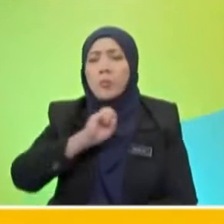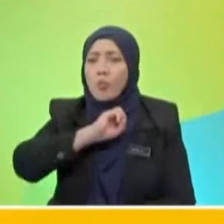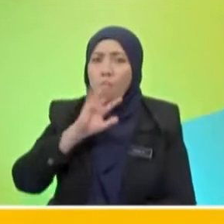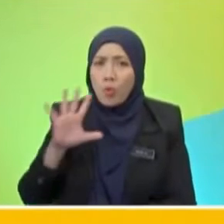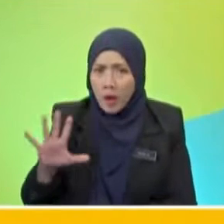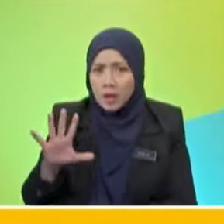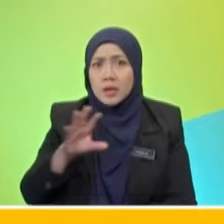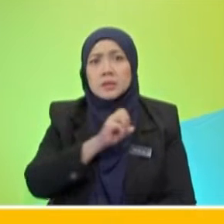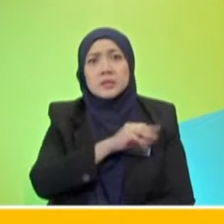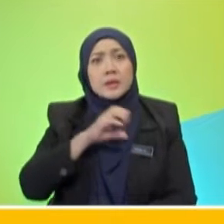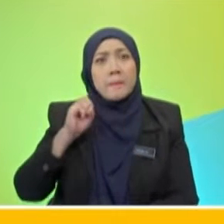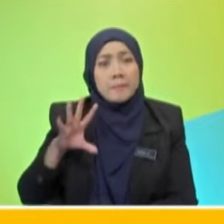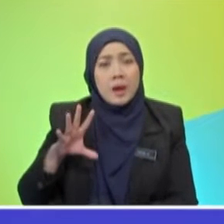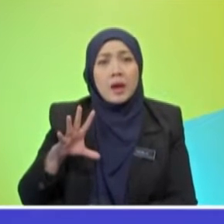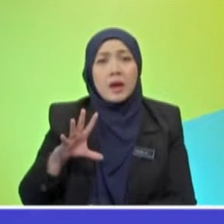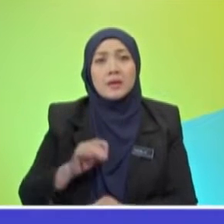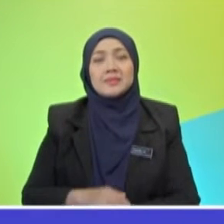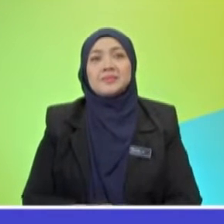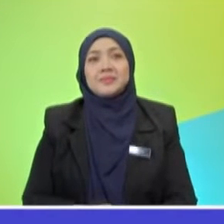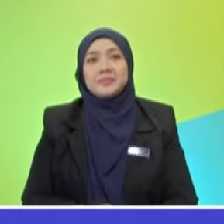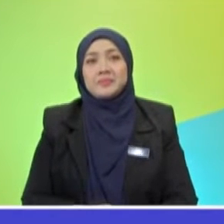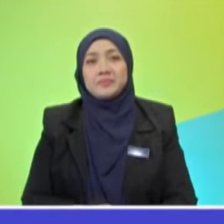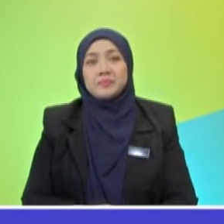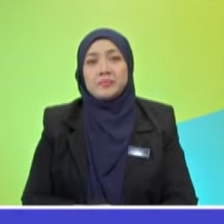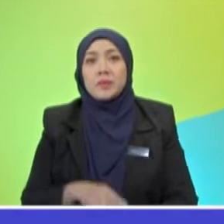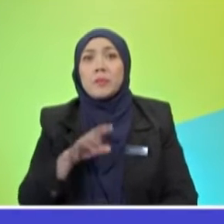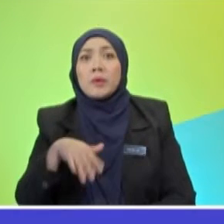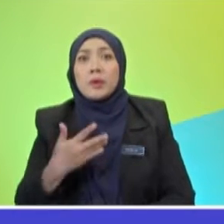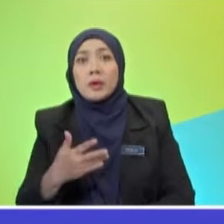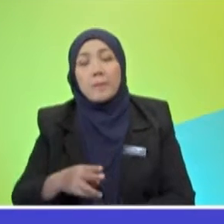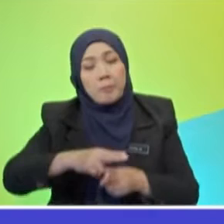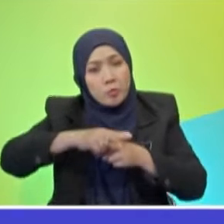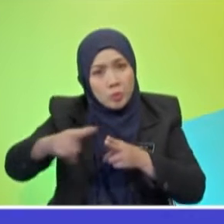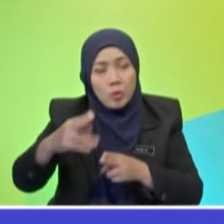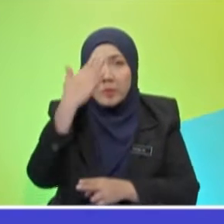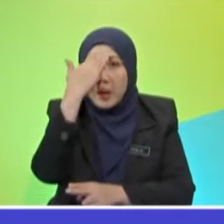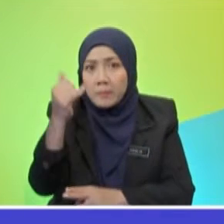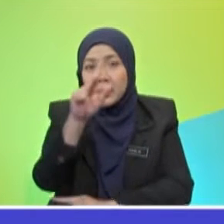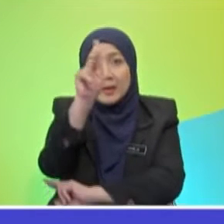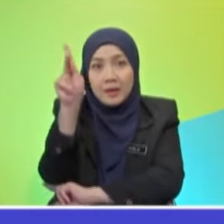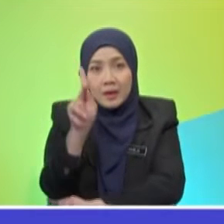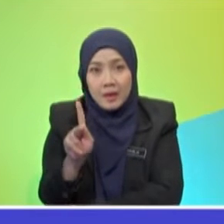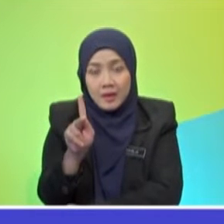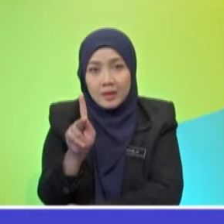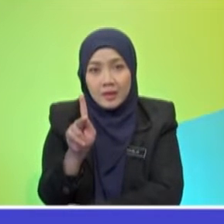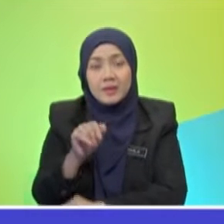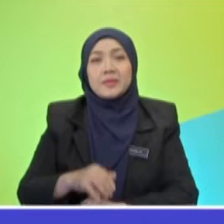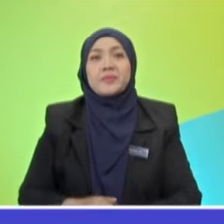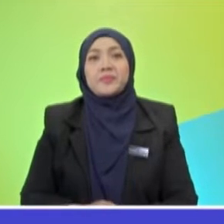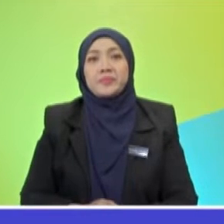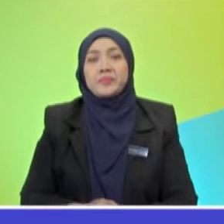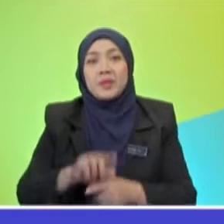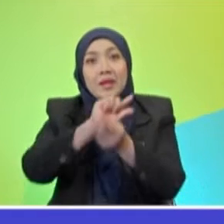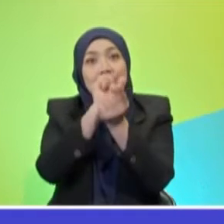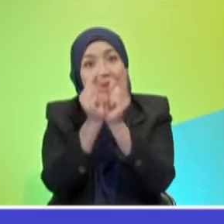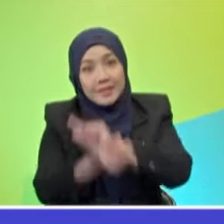potong di depan. Jom kita lihat. Kita potong mengapakah? Kata tanyanya. Kemudian kita gantikan jawapan